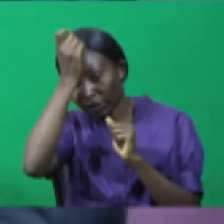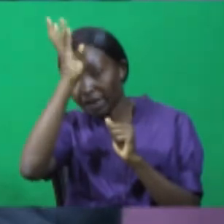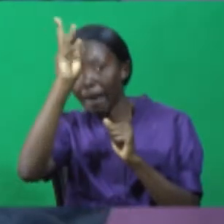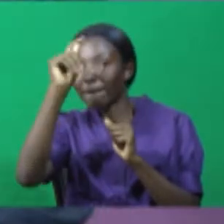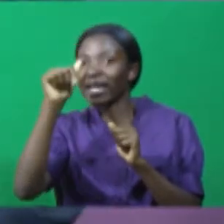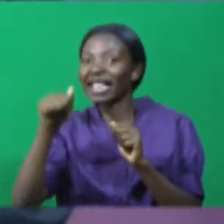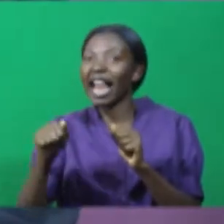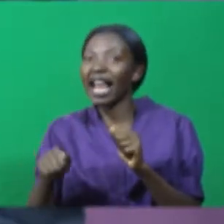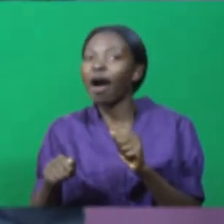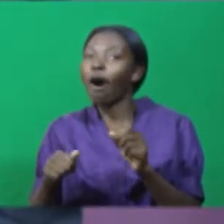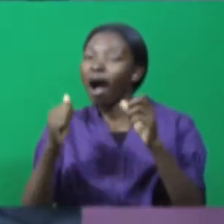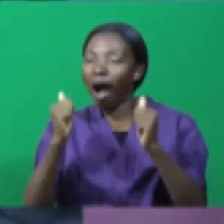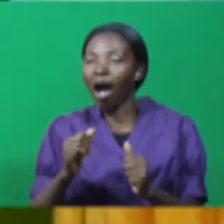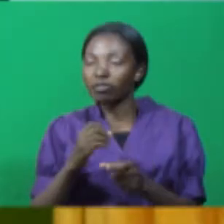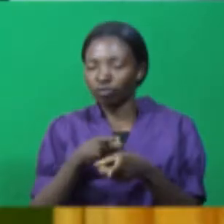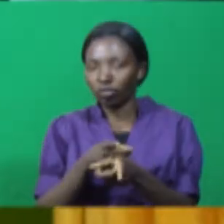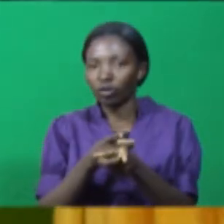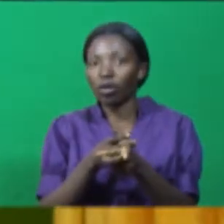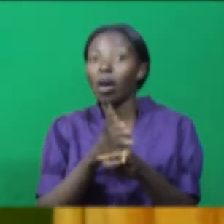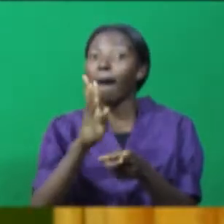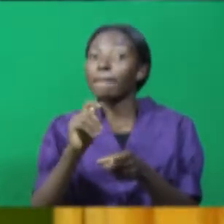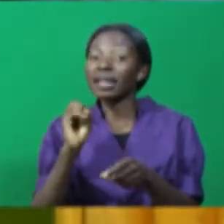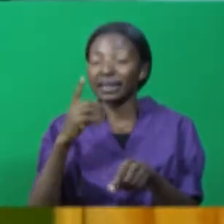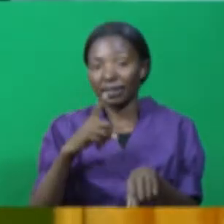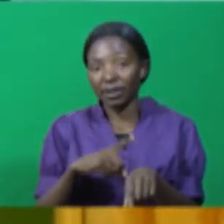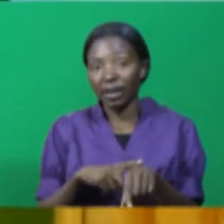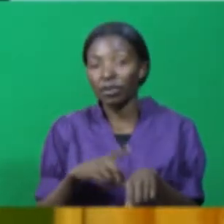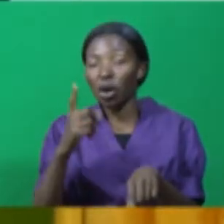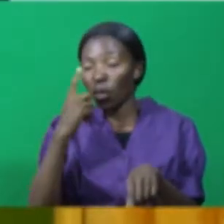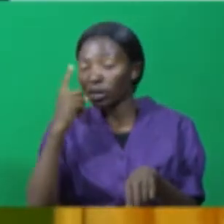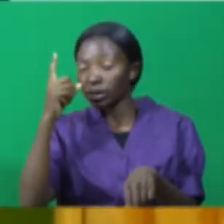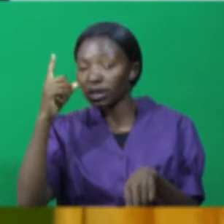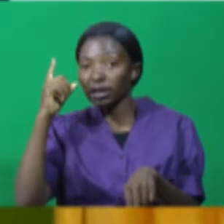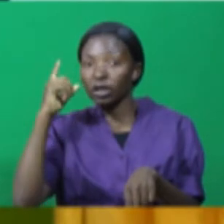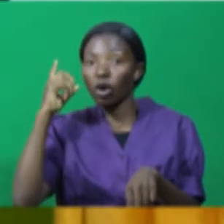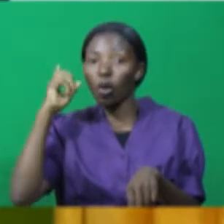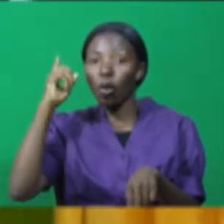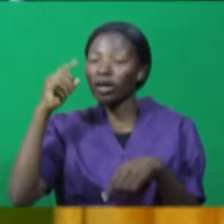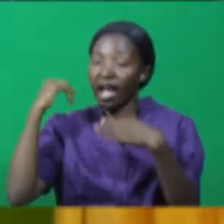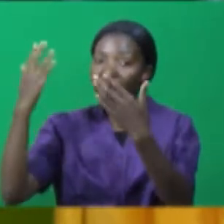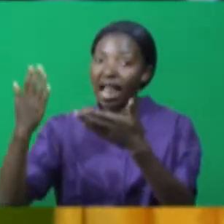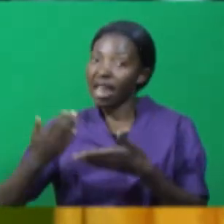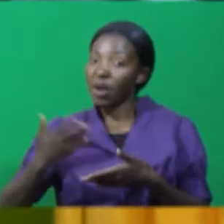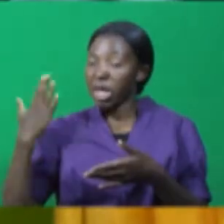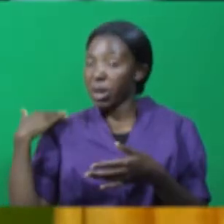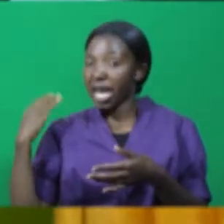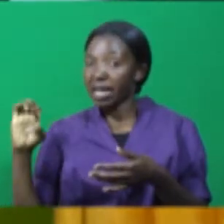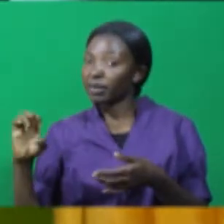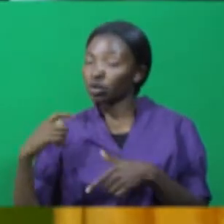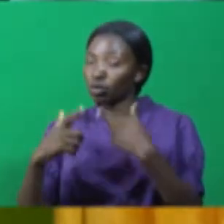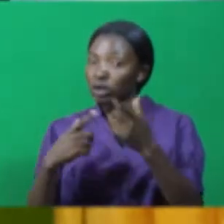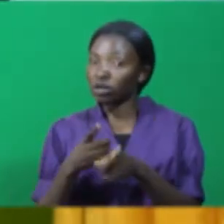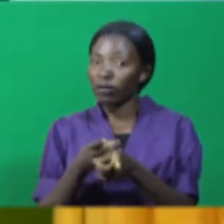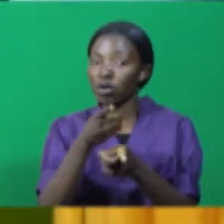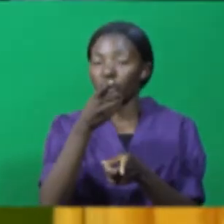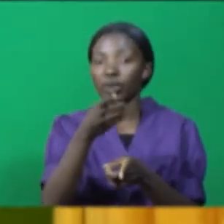zvoshaya basa. Zvoshaya basa. Pari pamwe pachoka ukaona Mwari achitendera mhandu dzako kuti dzirambe dzichiita sekunge dziri kukuteerera dziri